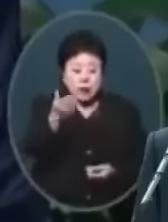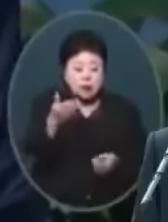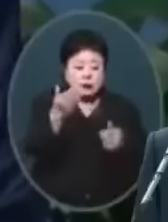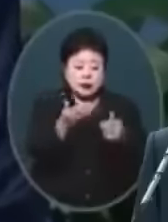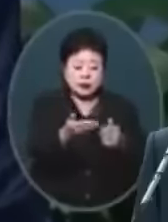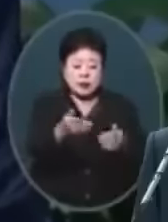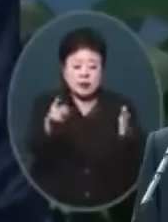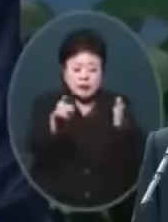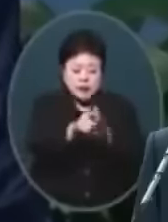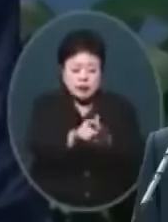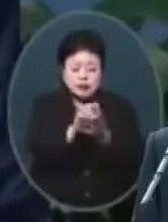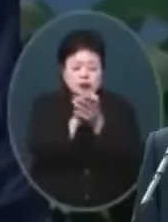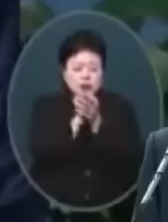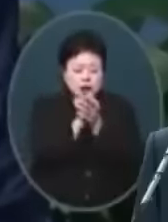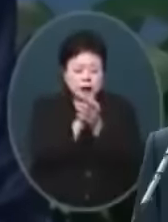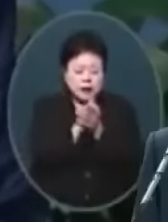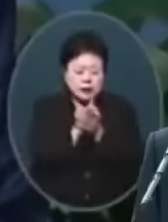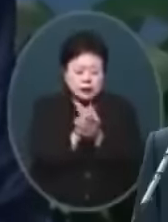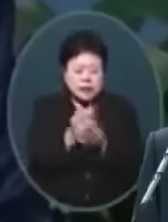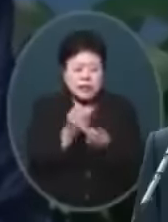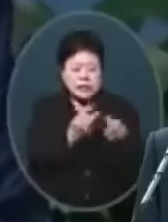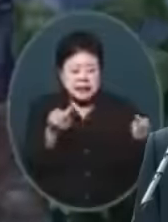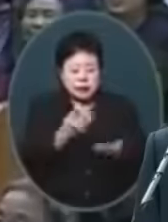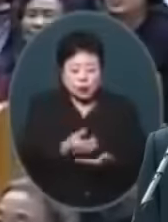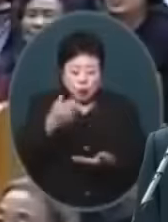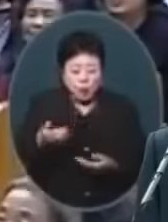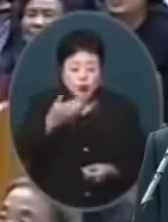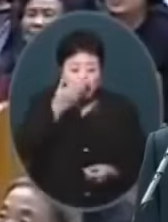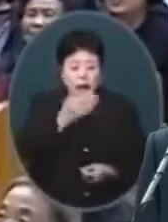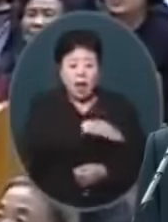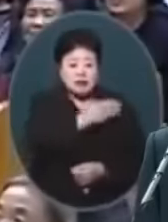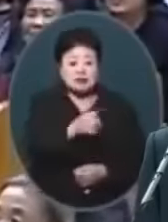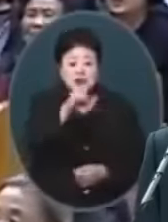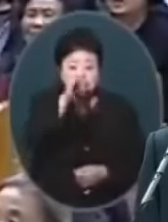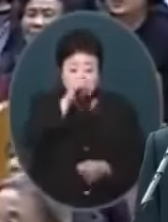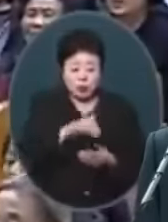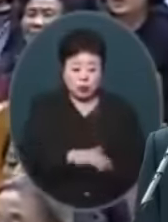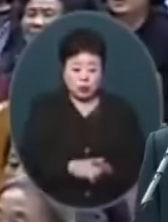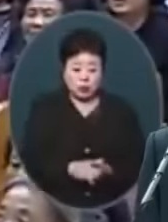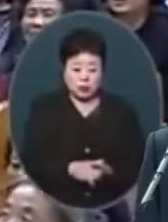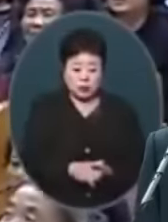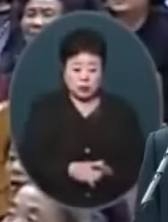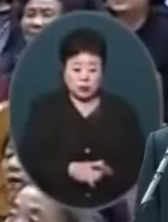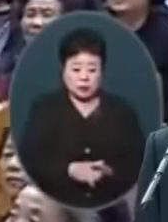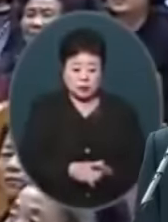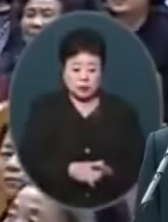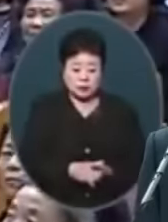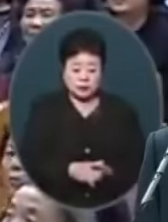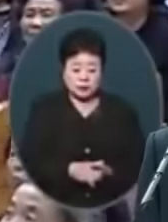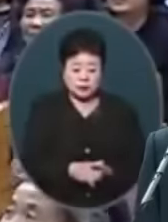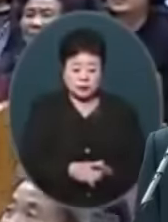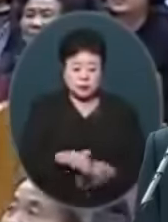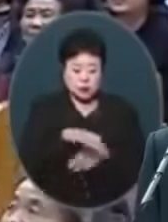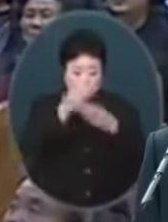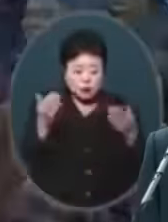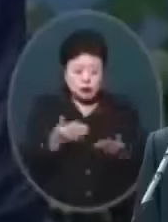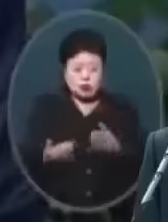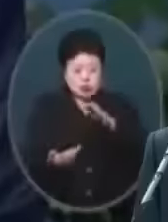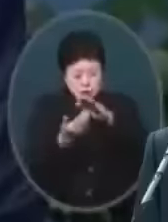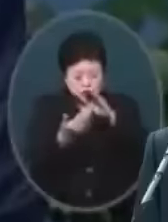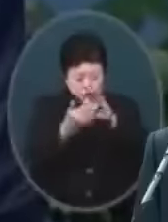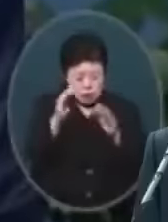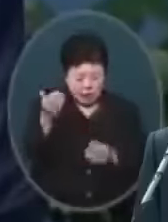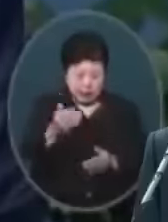여러분께서 믿음으로 기도하면 태산을 옮기는 능력이 배후에 역사하게 되는 것입니다. 모든 일이 이루어지는